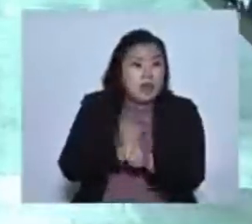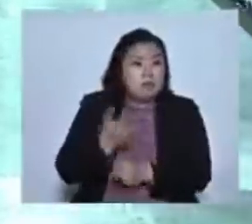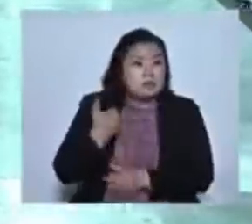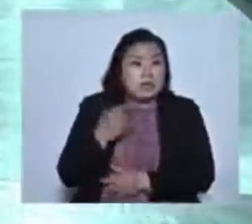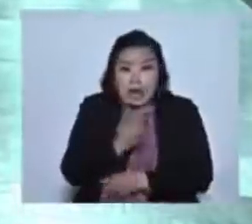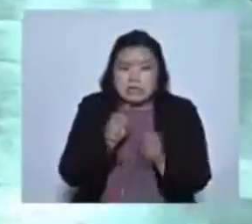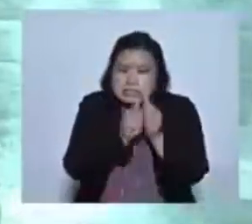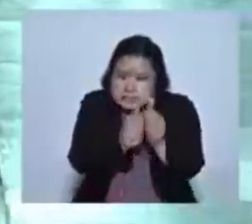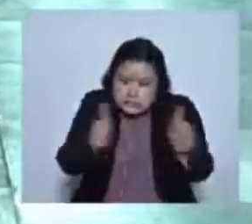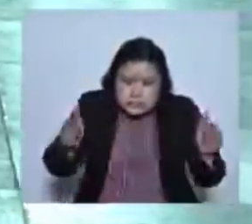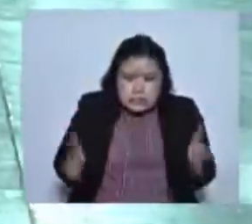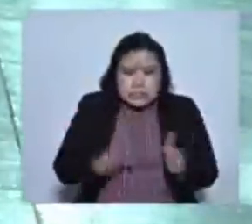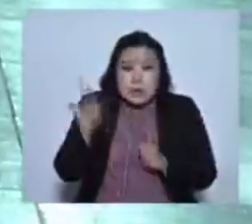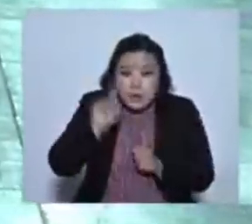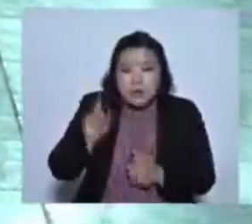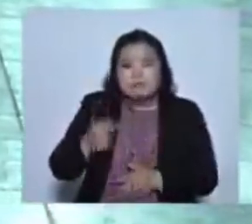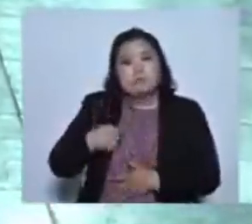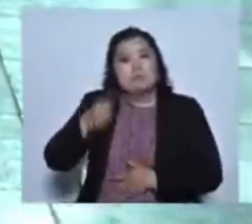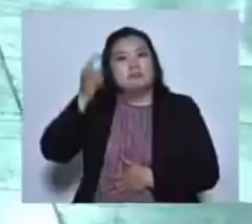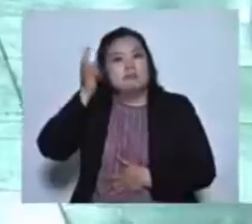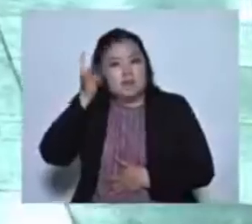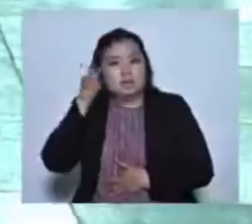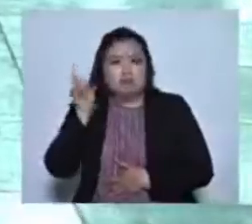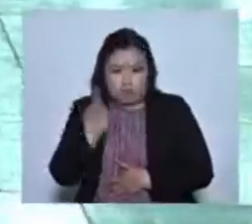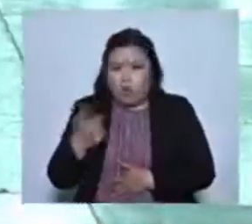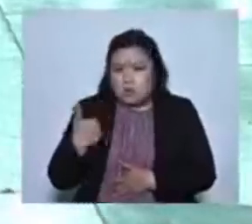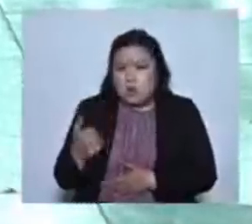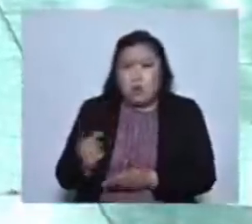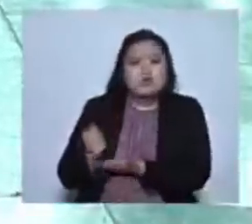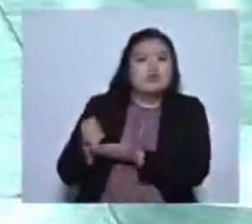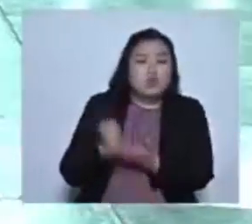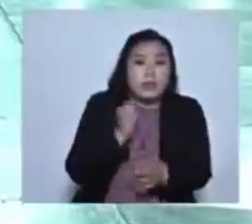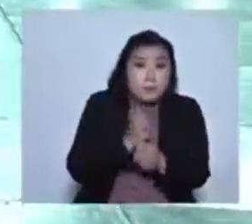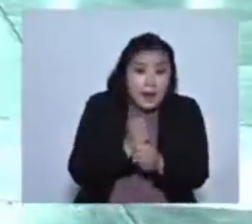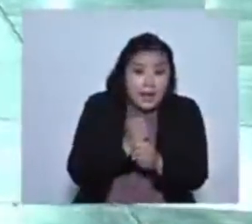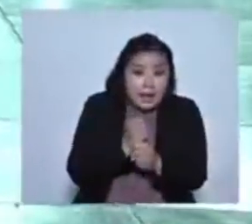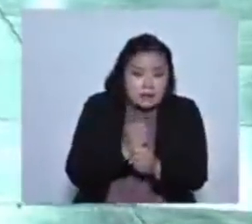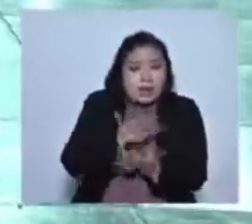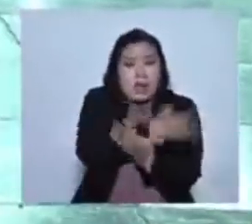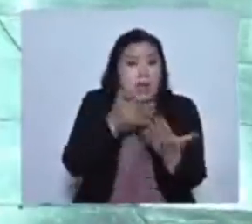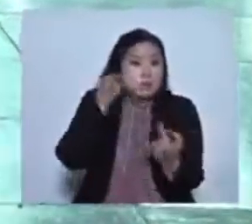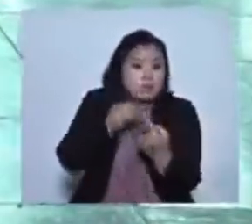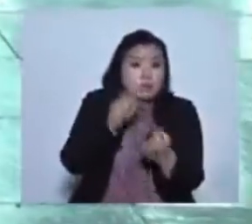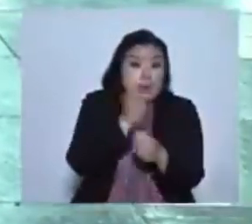ดีทุกวันแต่มันต้องหาคนที่มานำแล้วทำให้ได้ใช่ไม่ใ